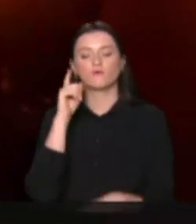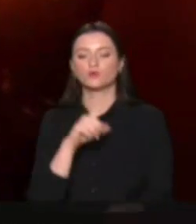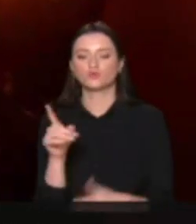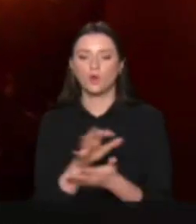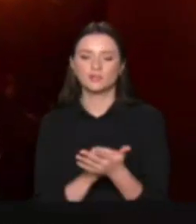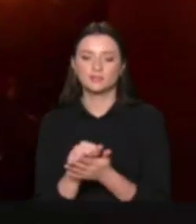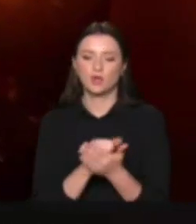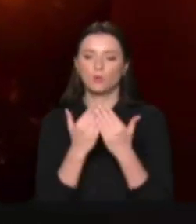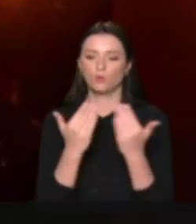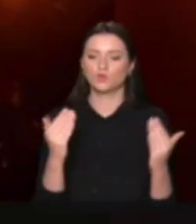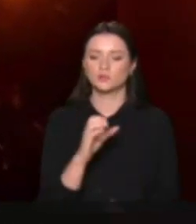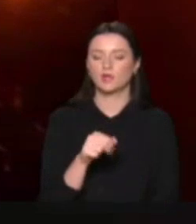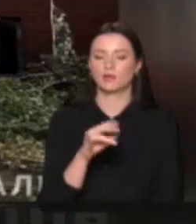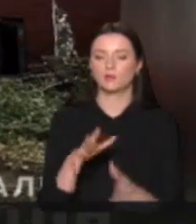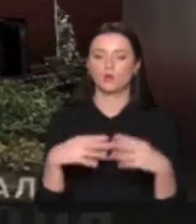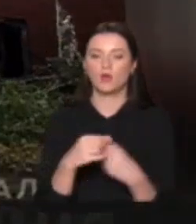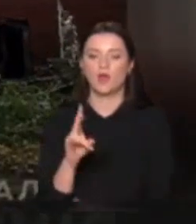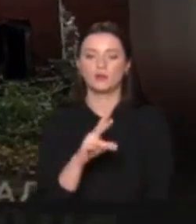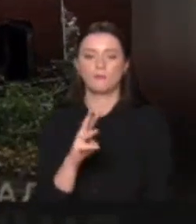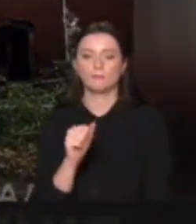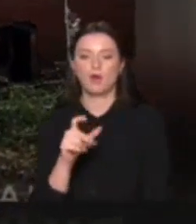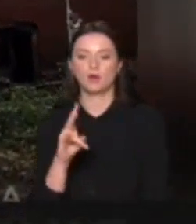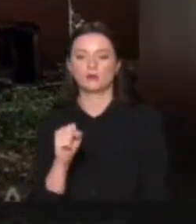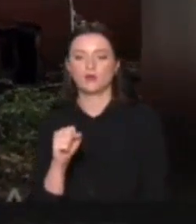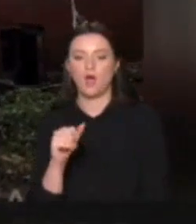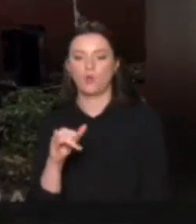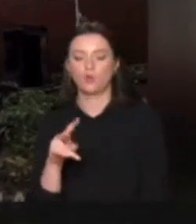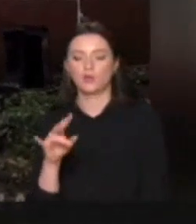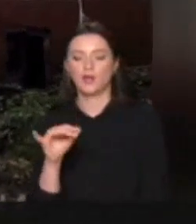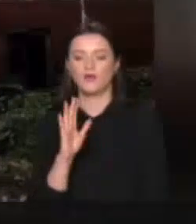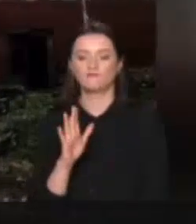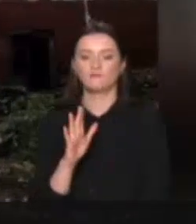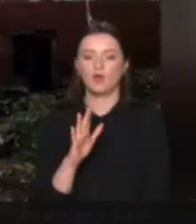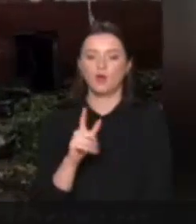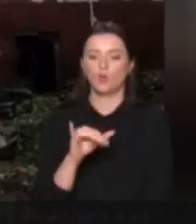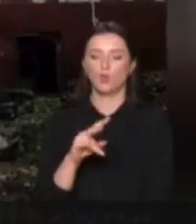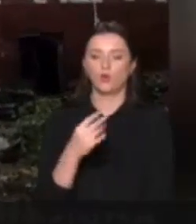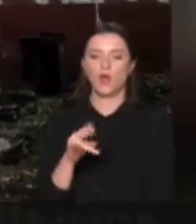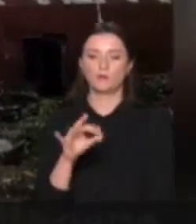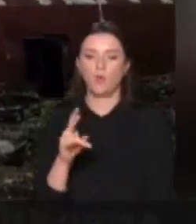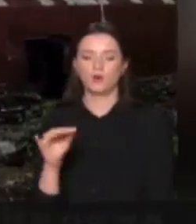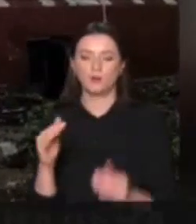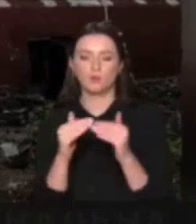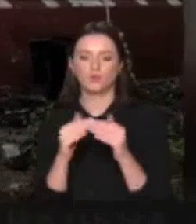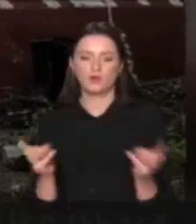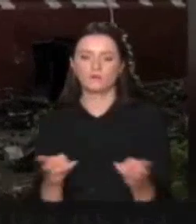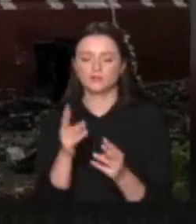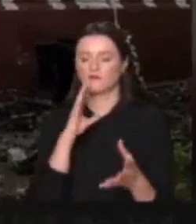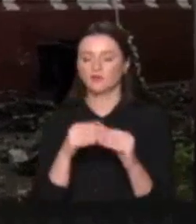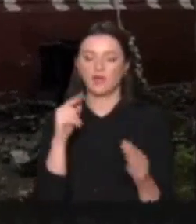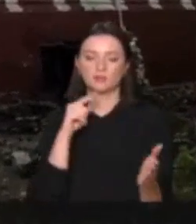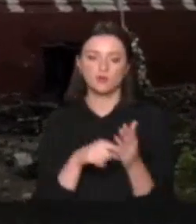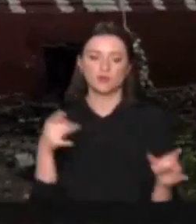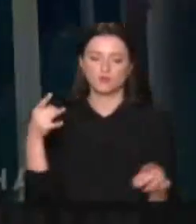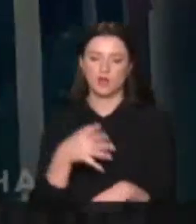вони музей-садибу родини Нестора Махна у Гуляйполі. Це Запорізька область. Будівля спалахнула унаслідок влучання снаряду та вигоріла